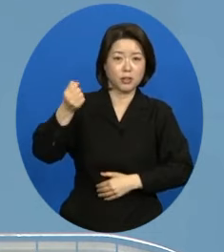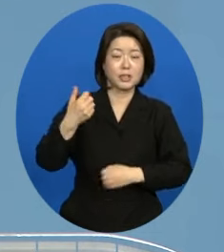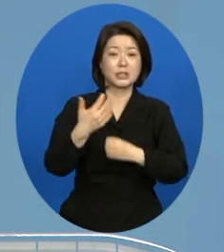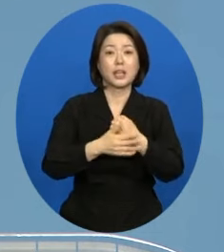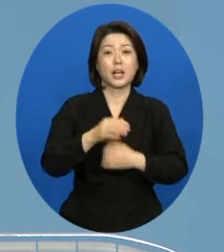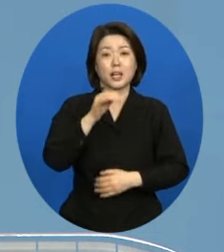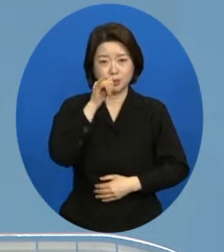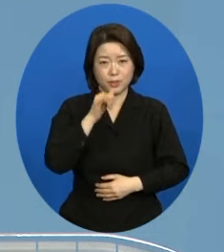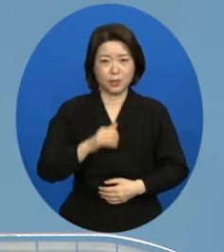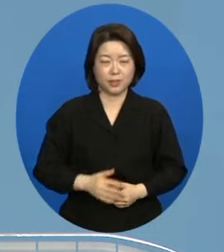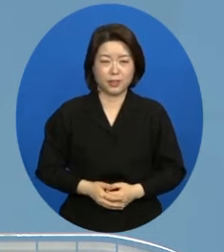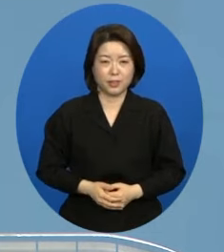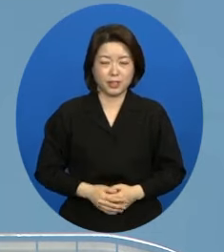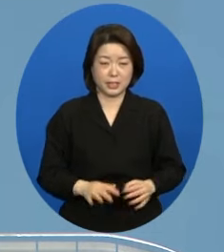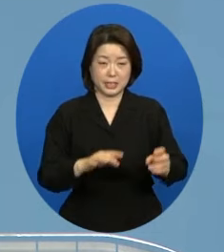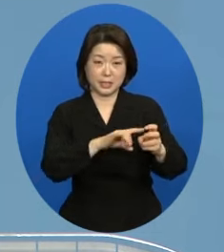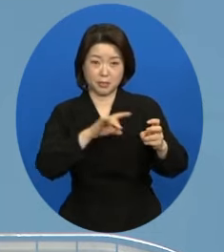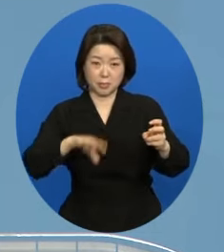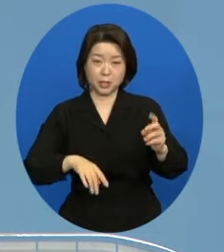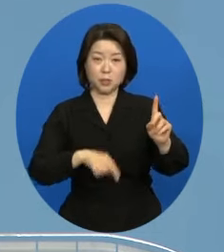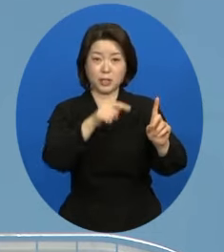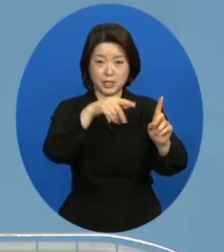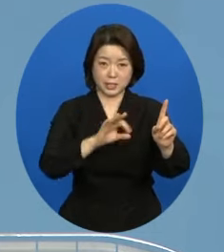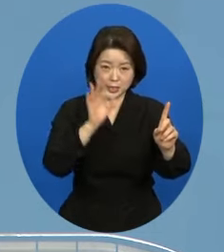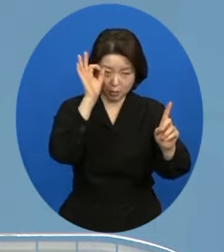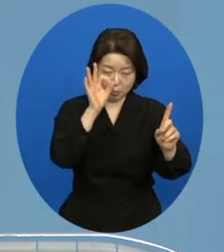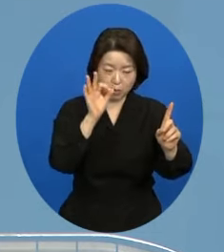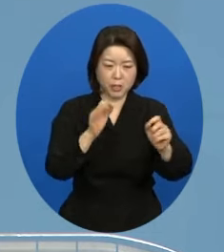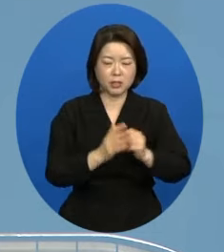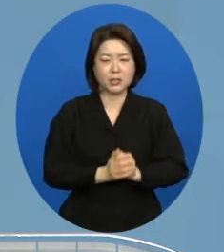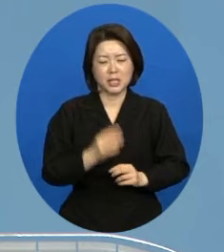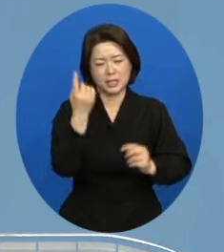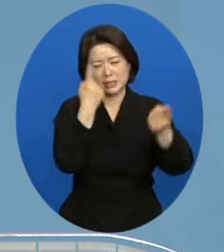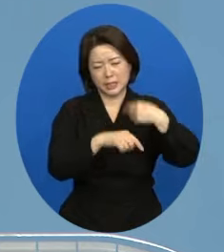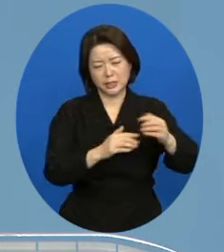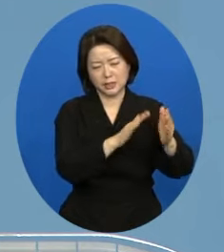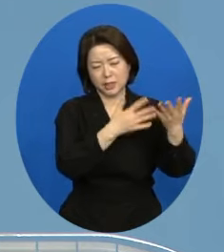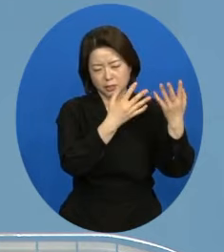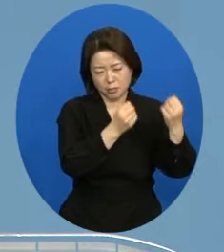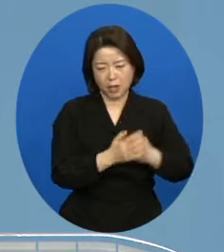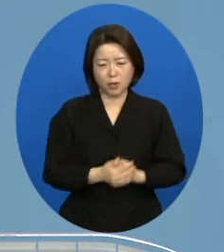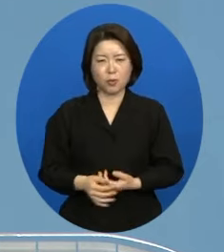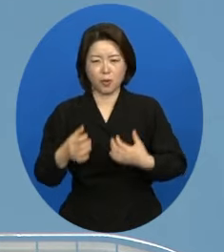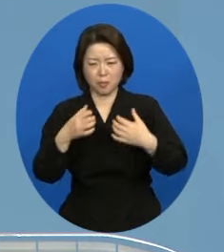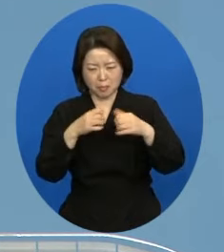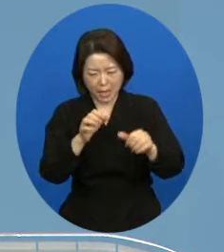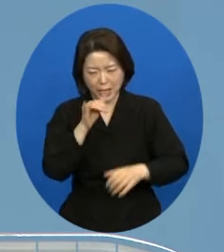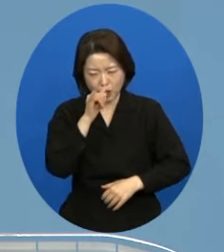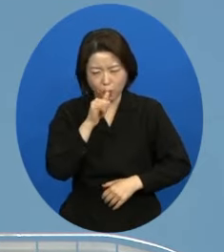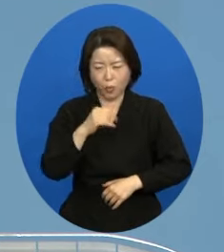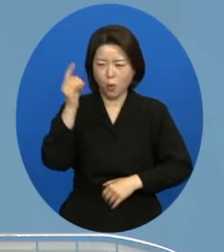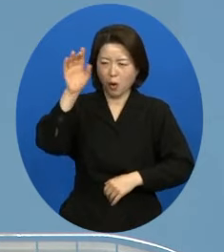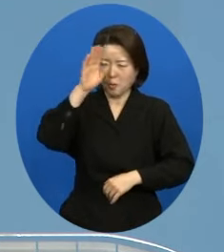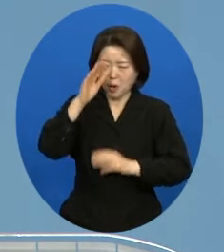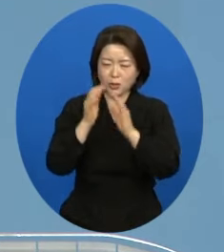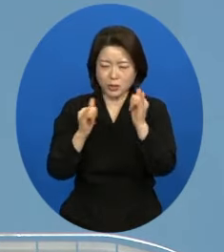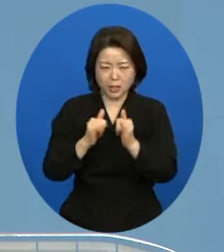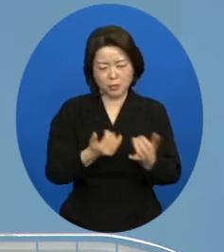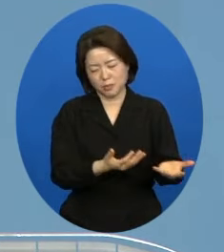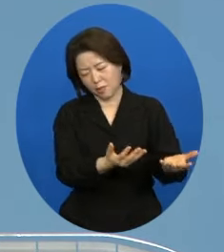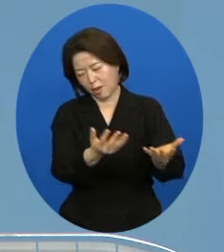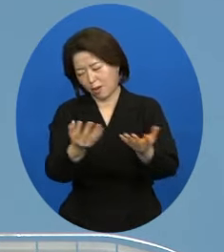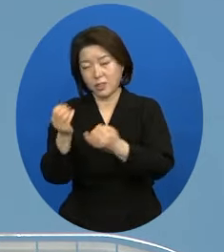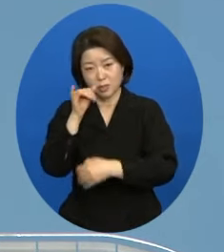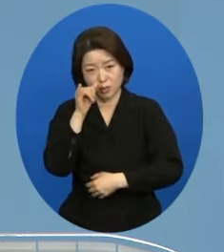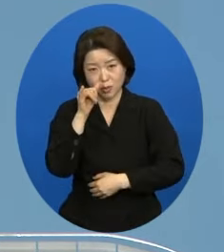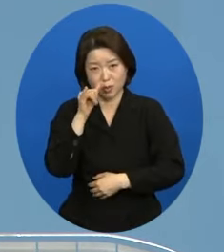겁니다 여러분이 마태복음 1장에 보면 역기는 가정들이 많고 깨어진 사람들이 많고 병든 사람들이 참 많이 있습니다